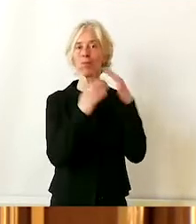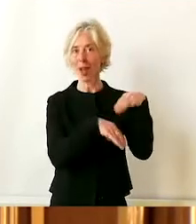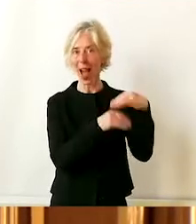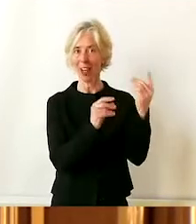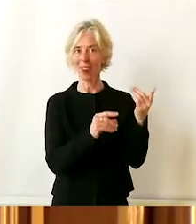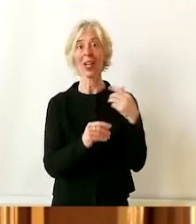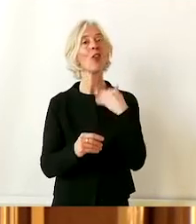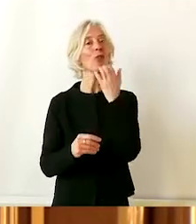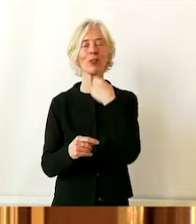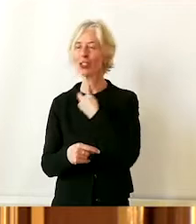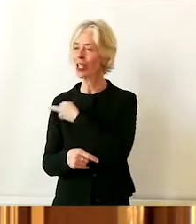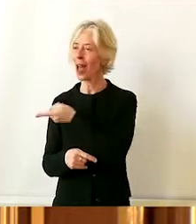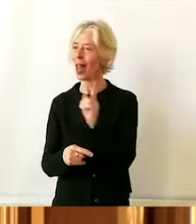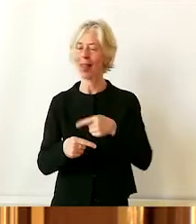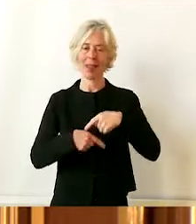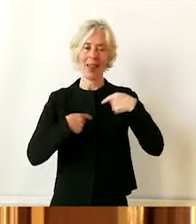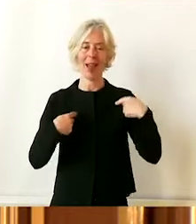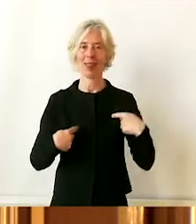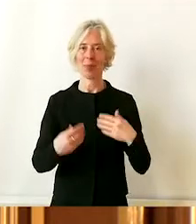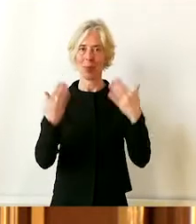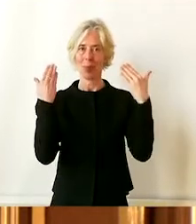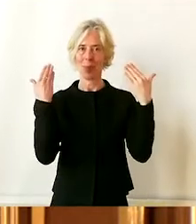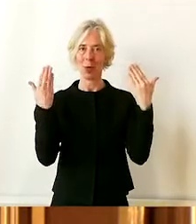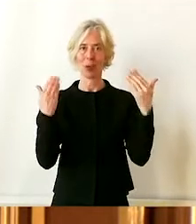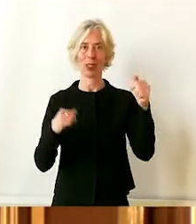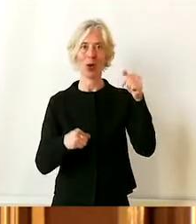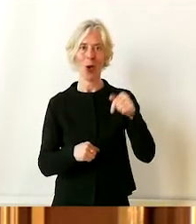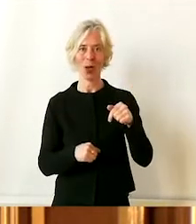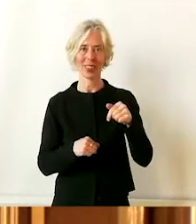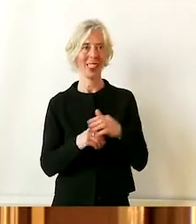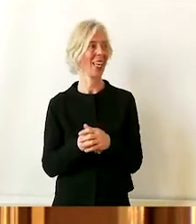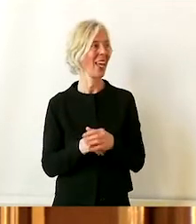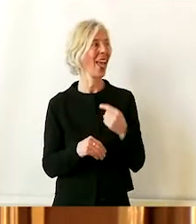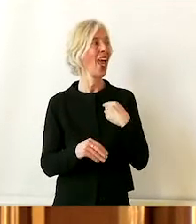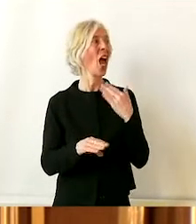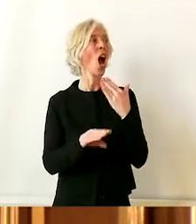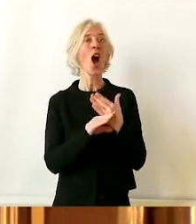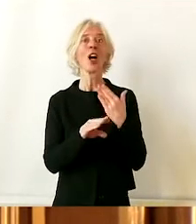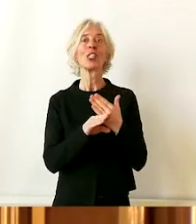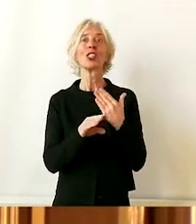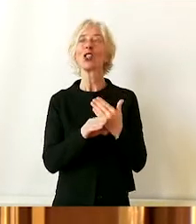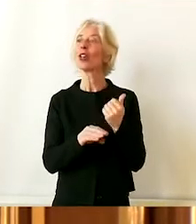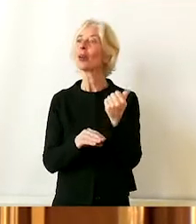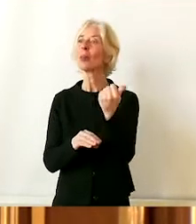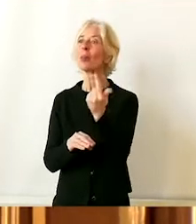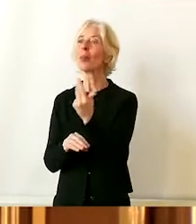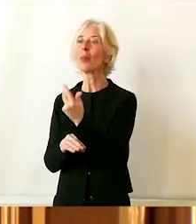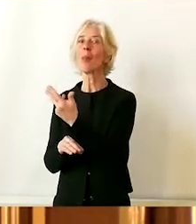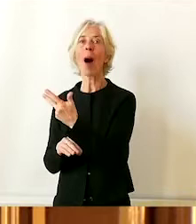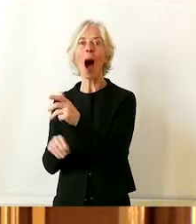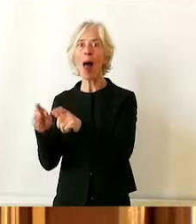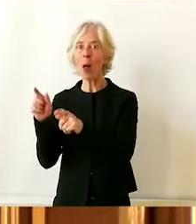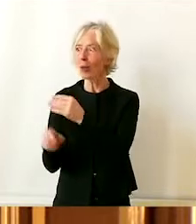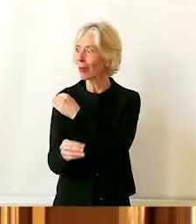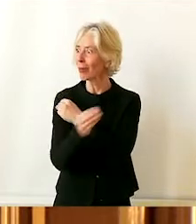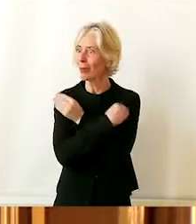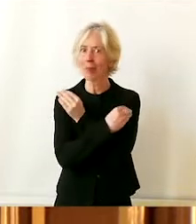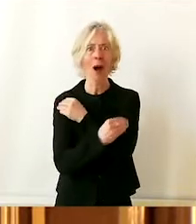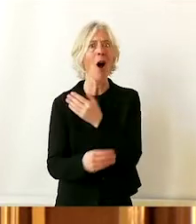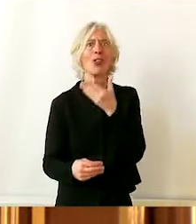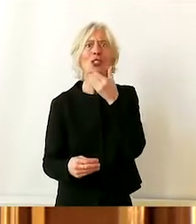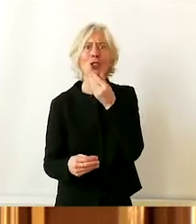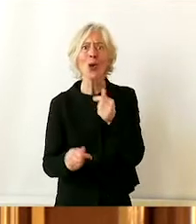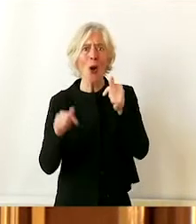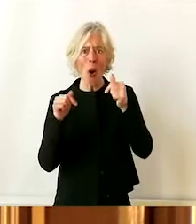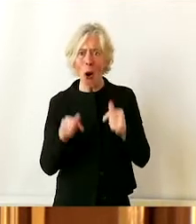begrüßen. Ich habe gerade schon ein paar Begeisterungsworte empfangen, da wie schön es ist, dass es eine Live-Veranstaltung in echt, in Farbe